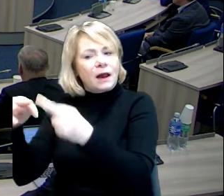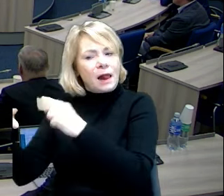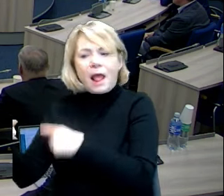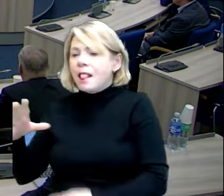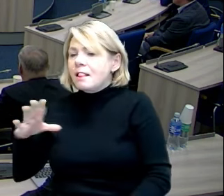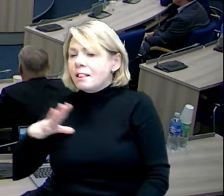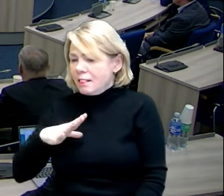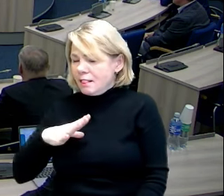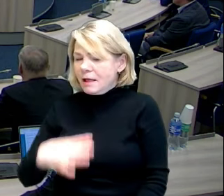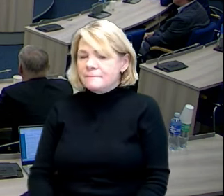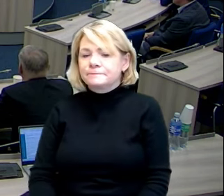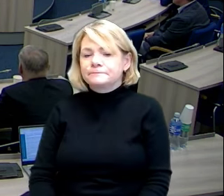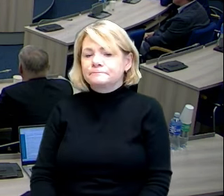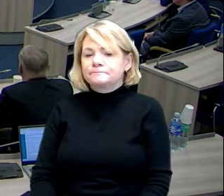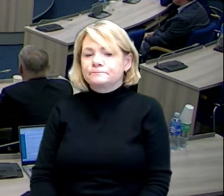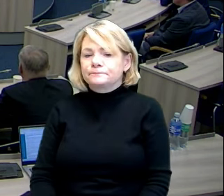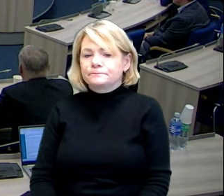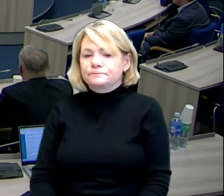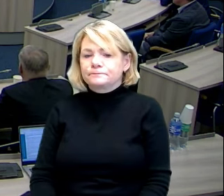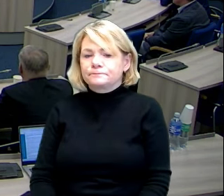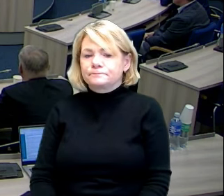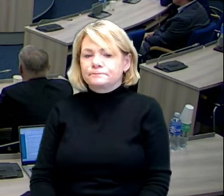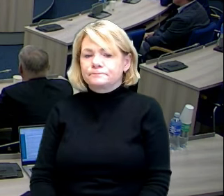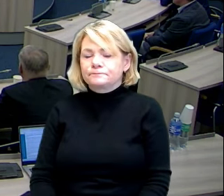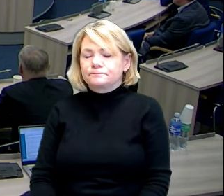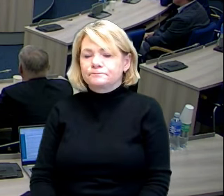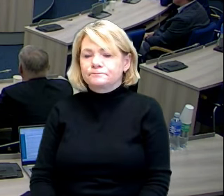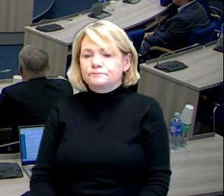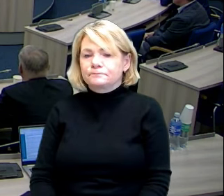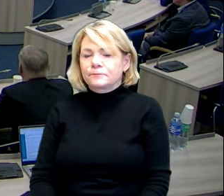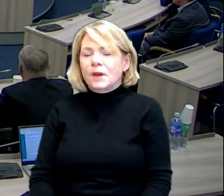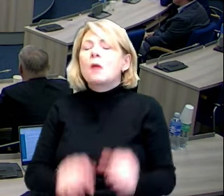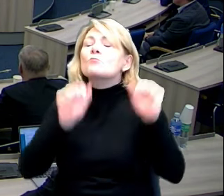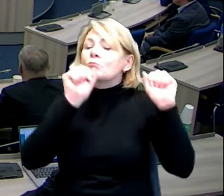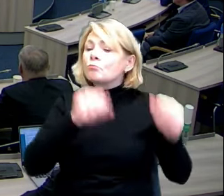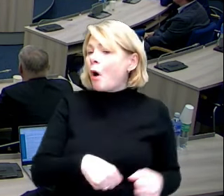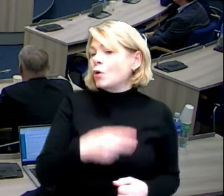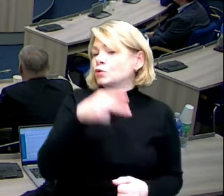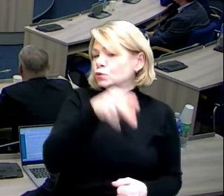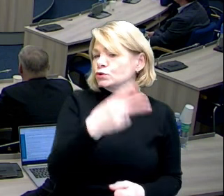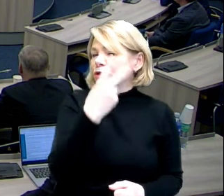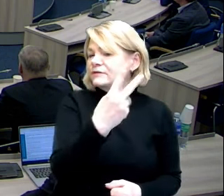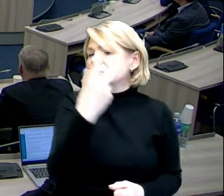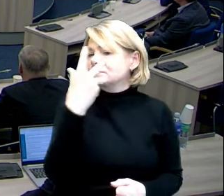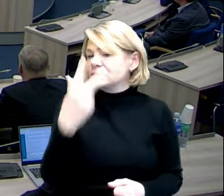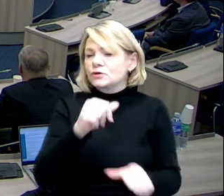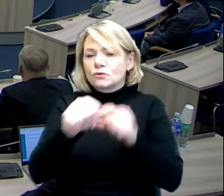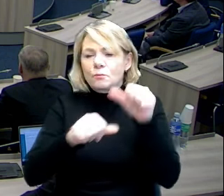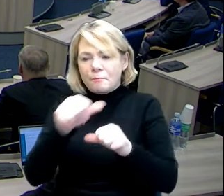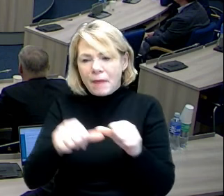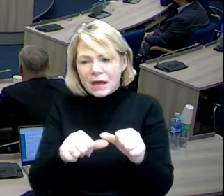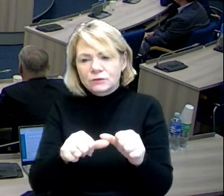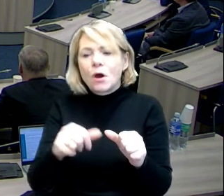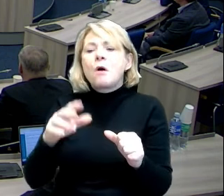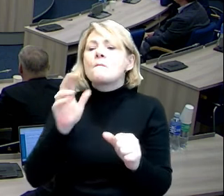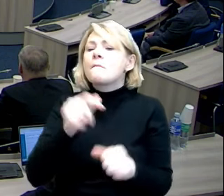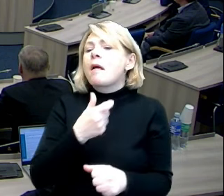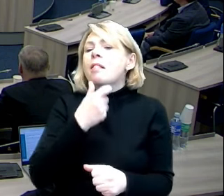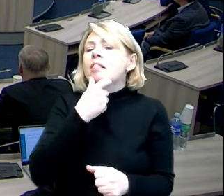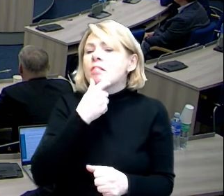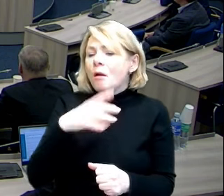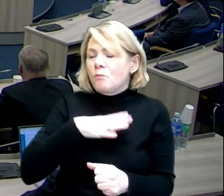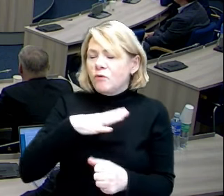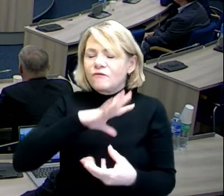šita suma buvo tarkim galima pasižiūrėti 23us metus tai šešių įstaigų kompensuotos lėšos buvo